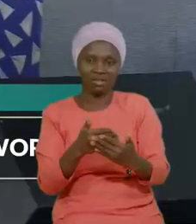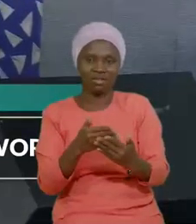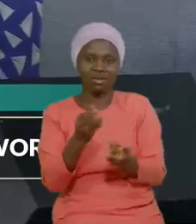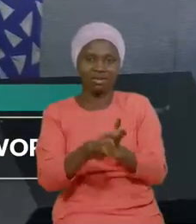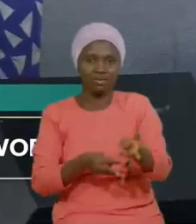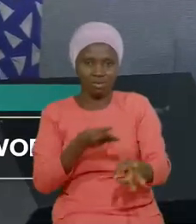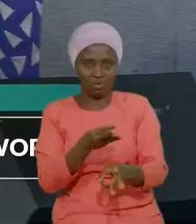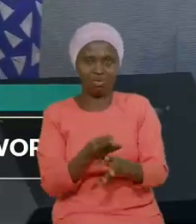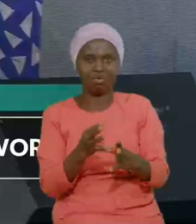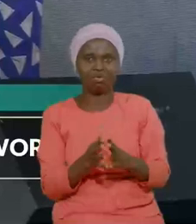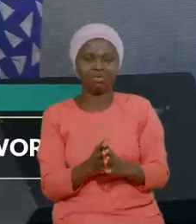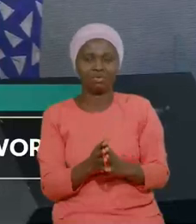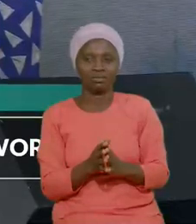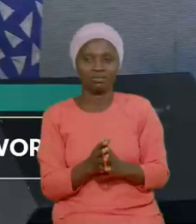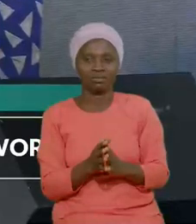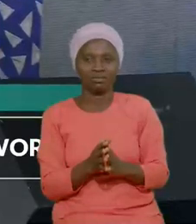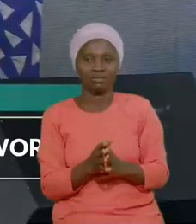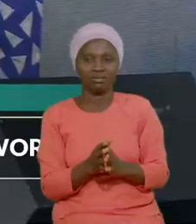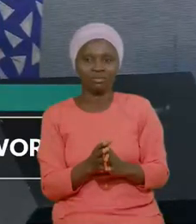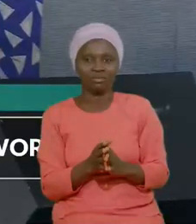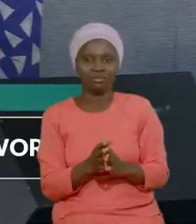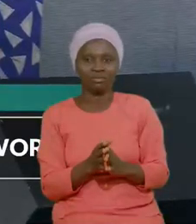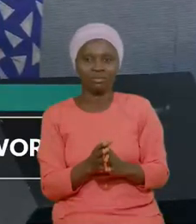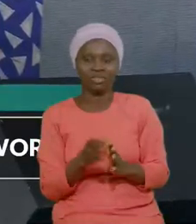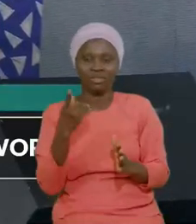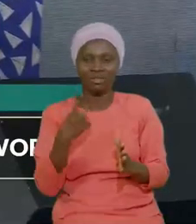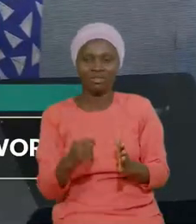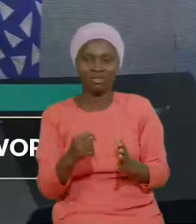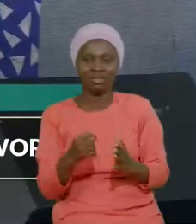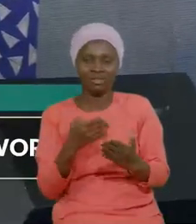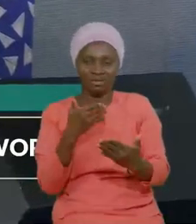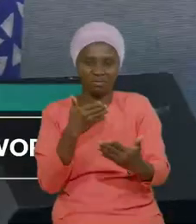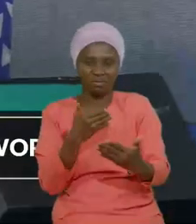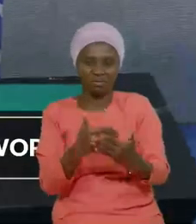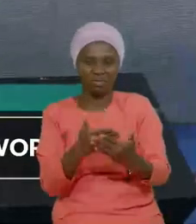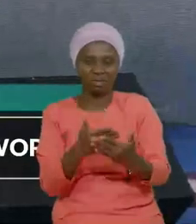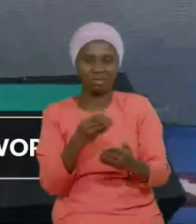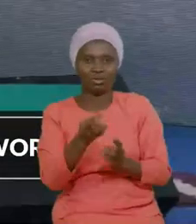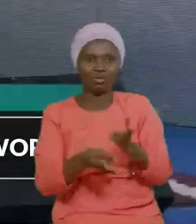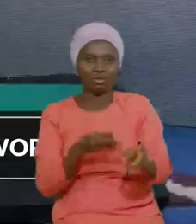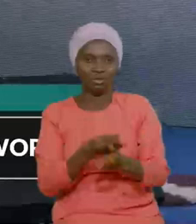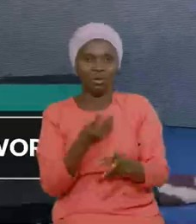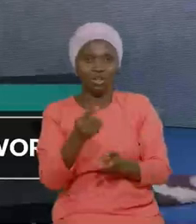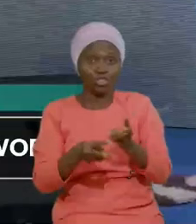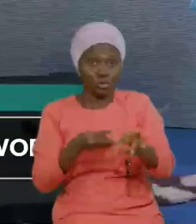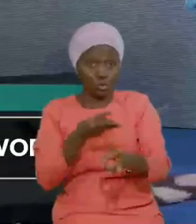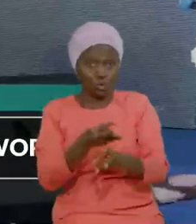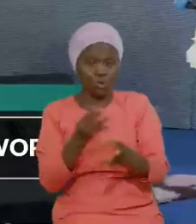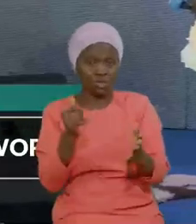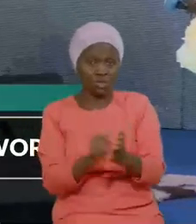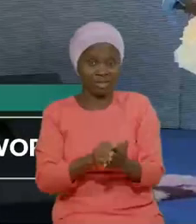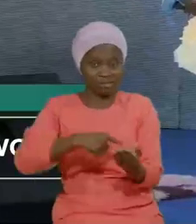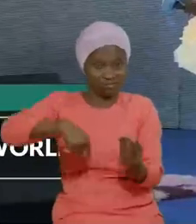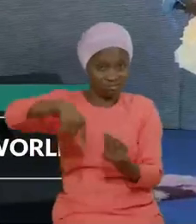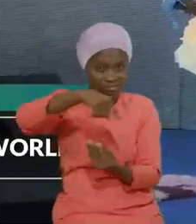Le but de changer le notre monde immédiat. Il y a un monde immédiat.